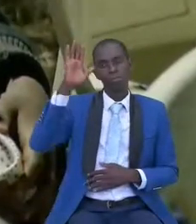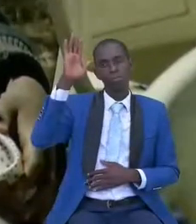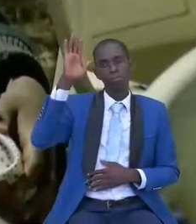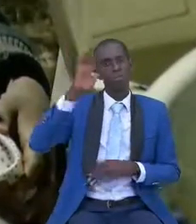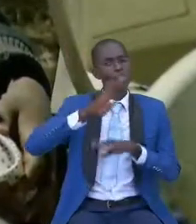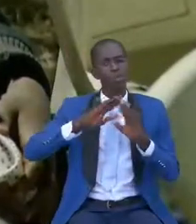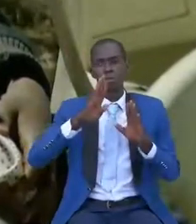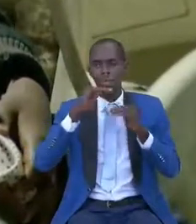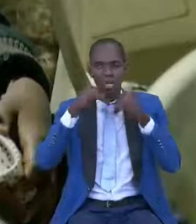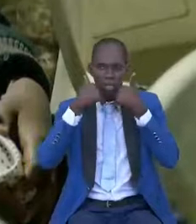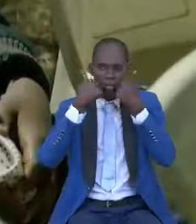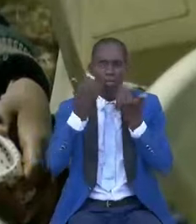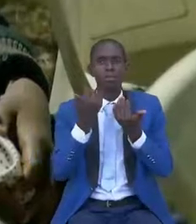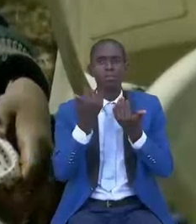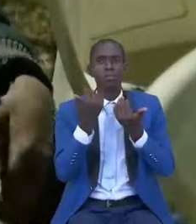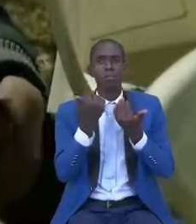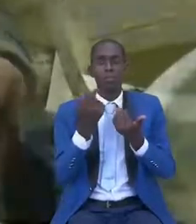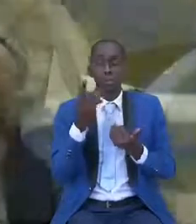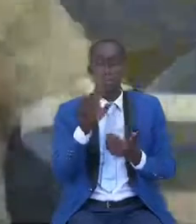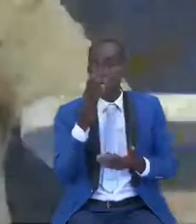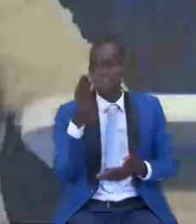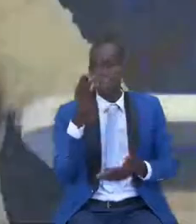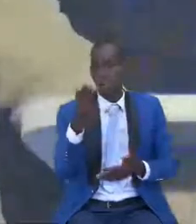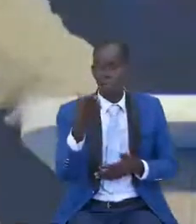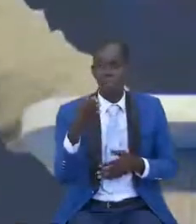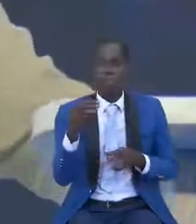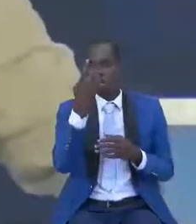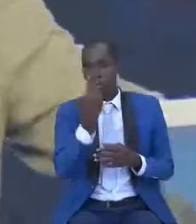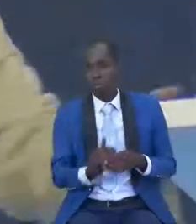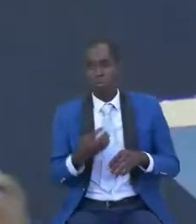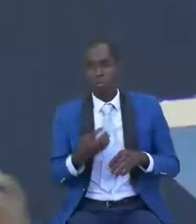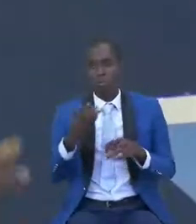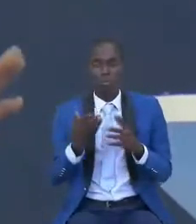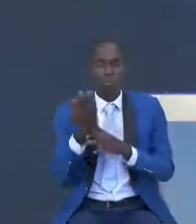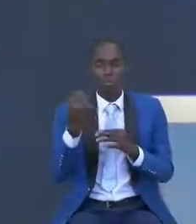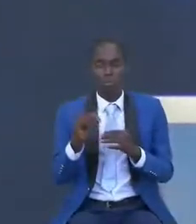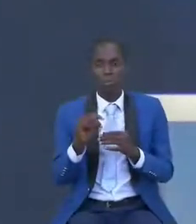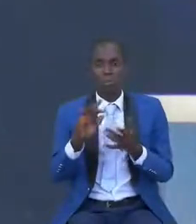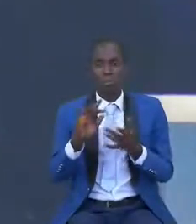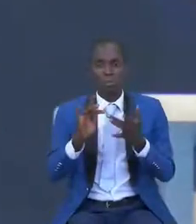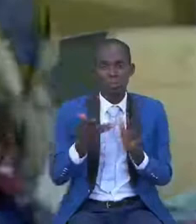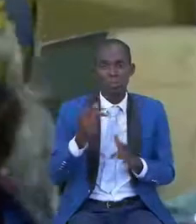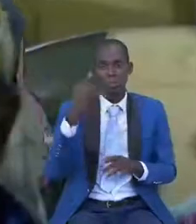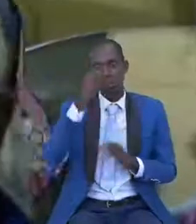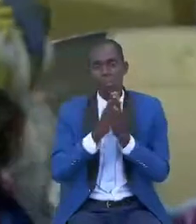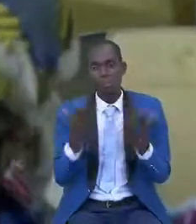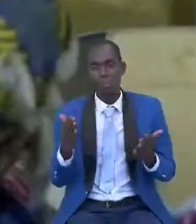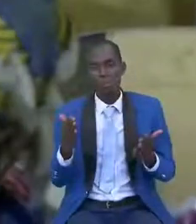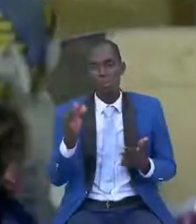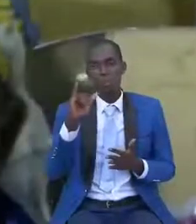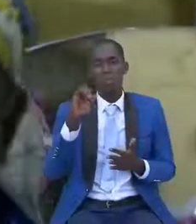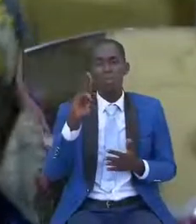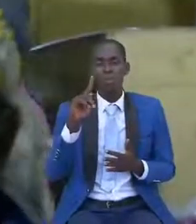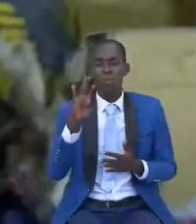que Dieu te bénisse là-bas, en ligne. Le Seigneur te parle. Lève ta main là-bas. À la radio,